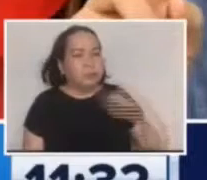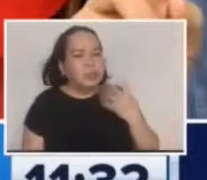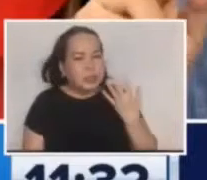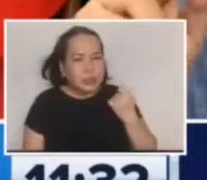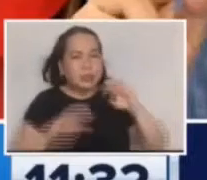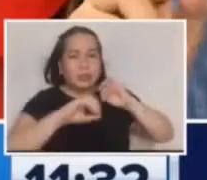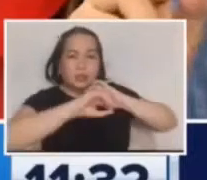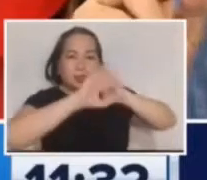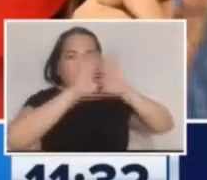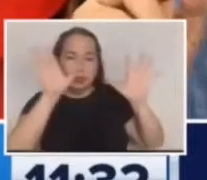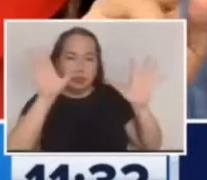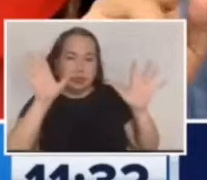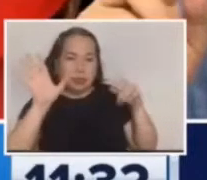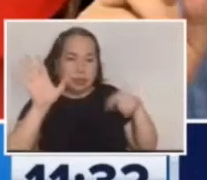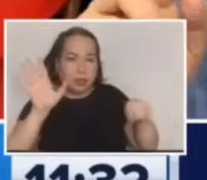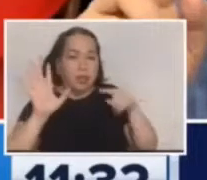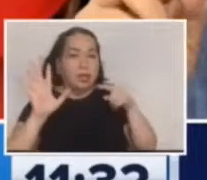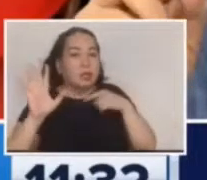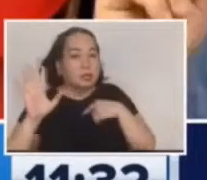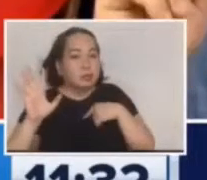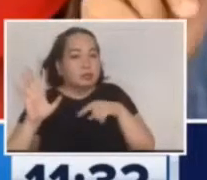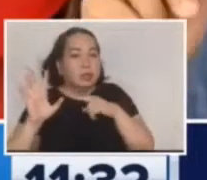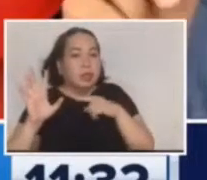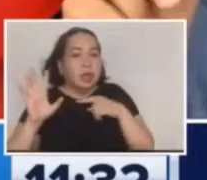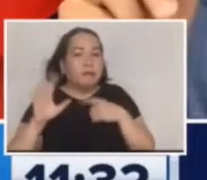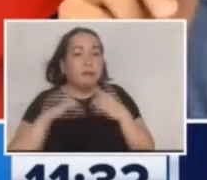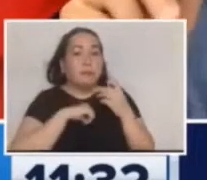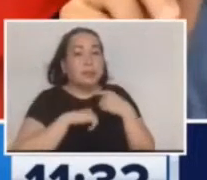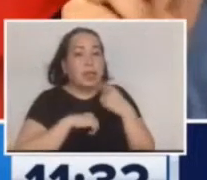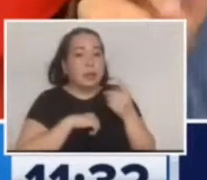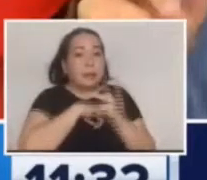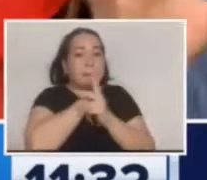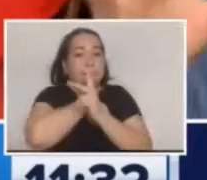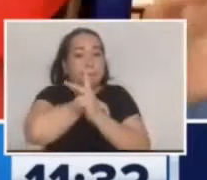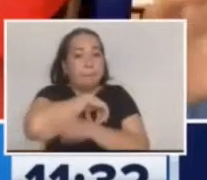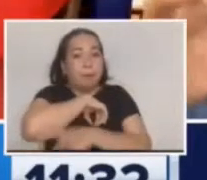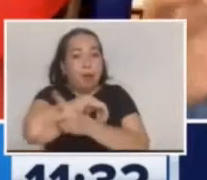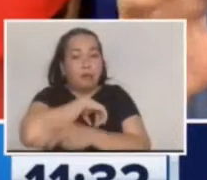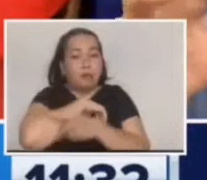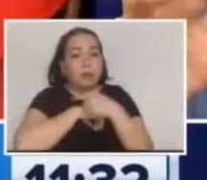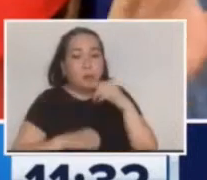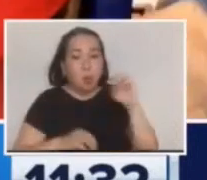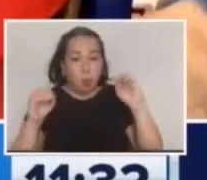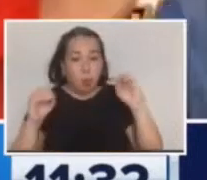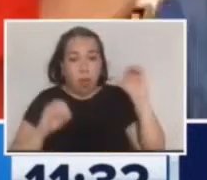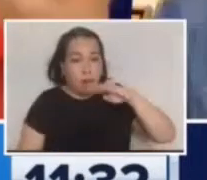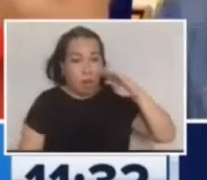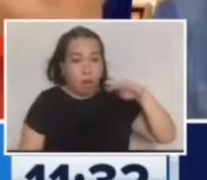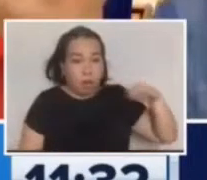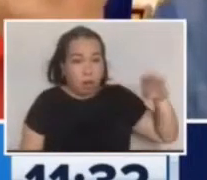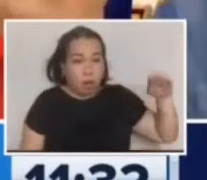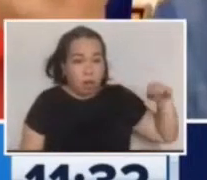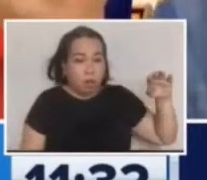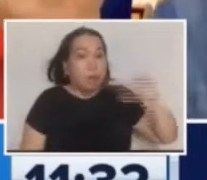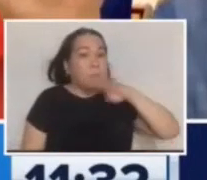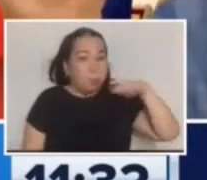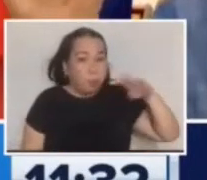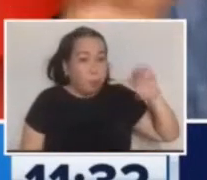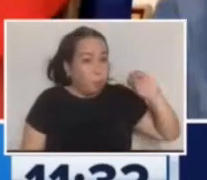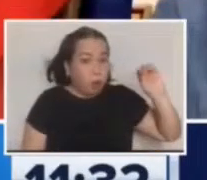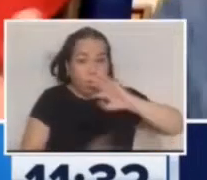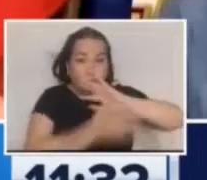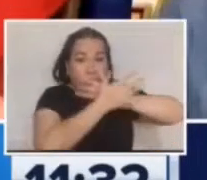daw na nag-positive sa PCR test. Pero ngayon, after that, immediately, pinarapid test sila